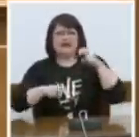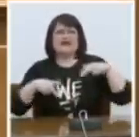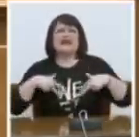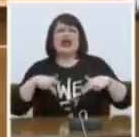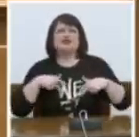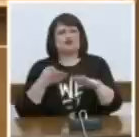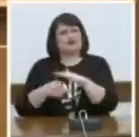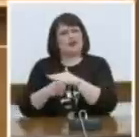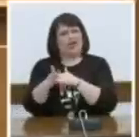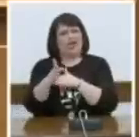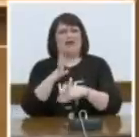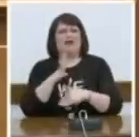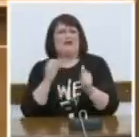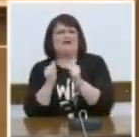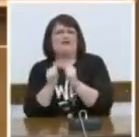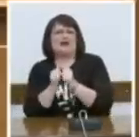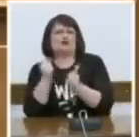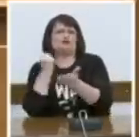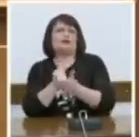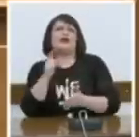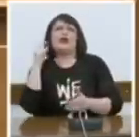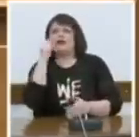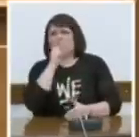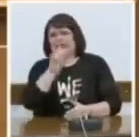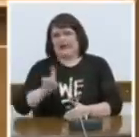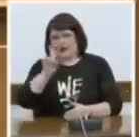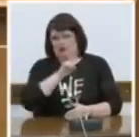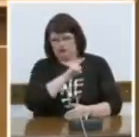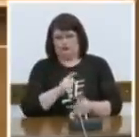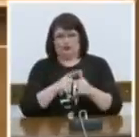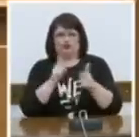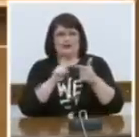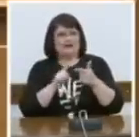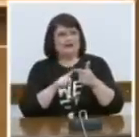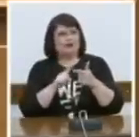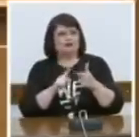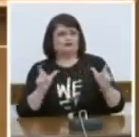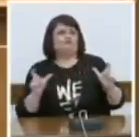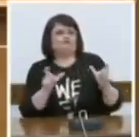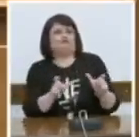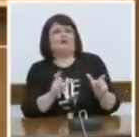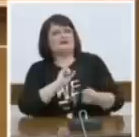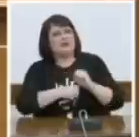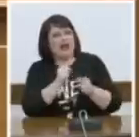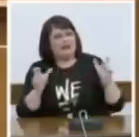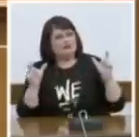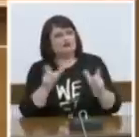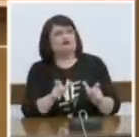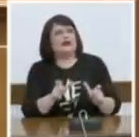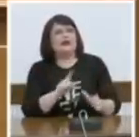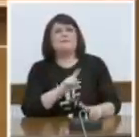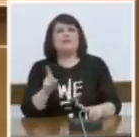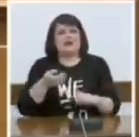στρατούς με τη σφραγίδα Κυριάκου Μητσοτάκη. Δεύτερον, θα βάλουμε πλάτη και θα αντισταθούμε στην οτροπία του